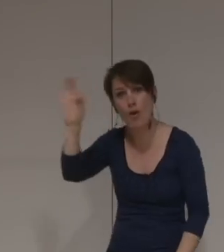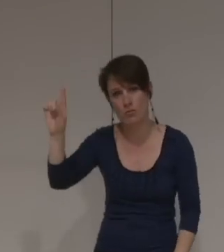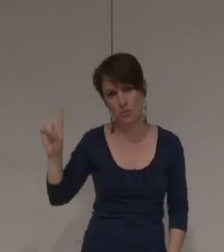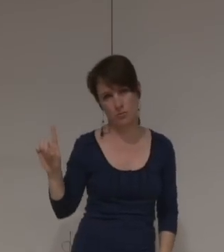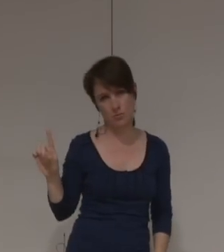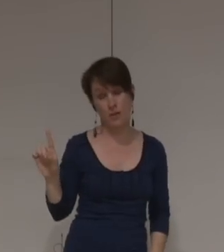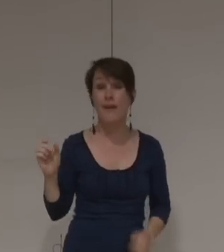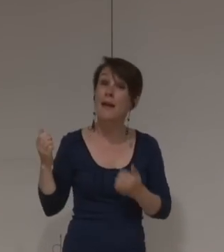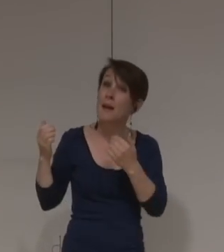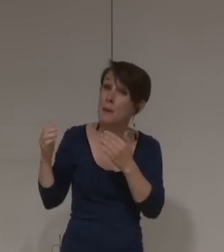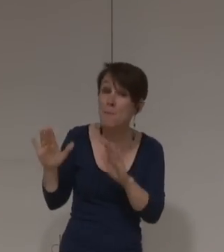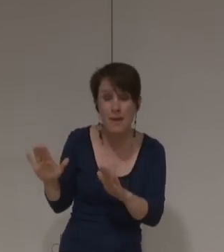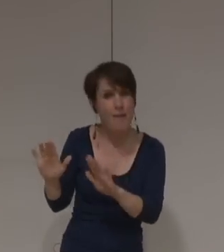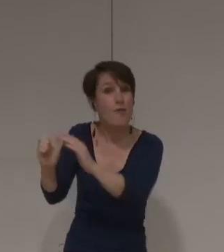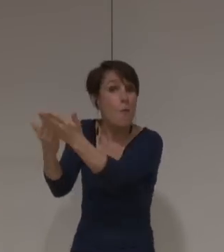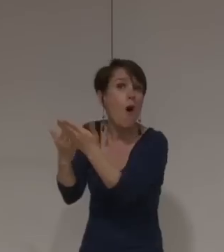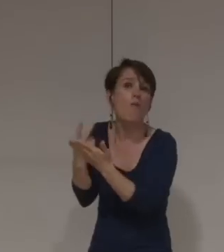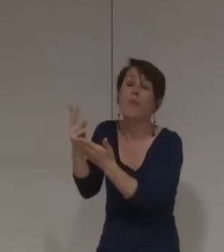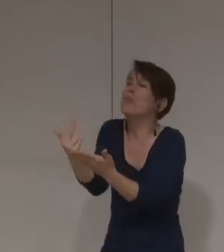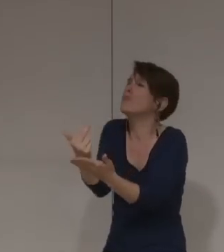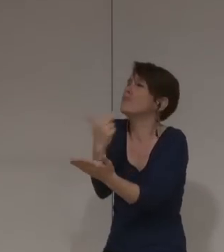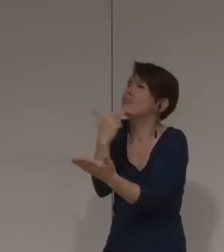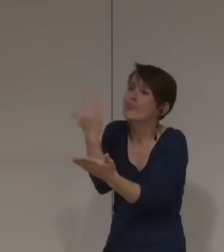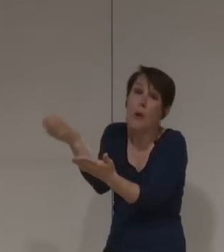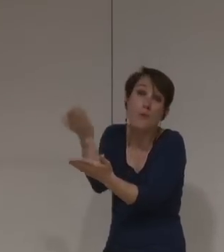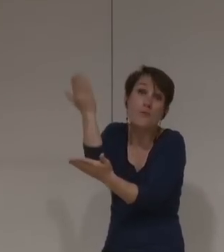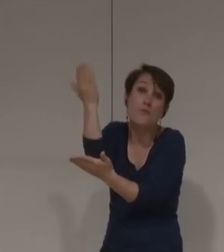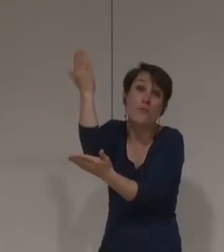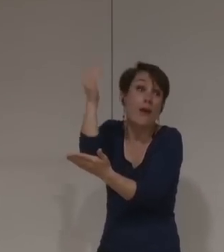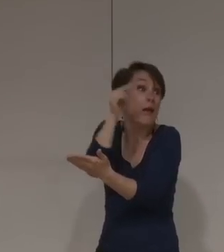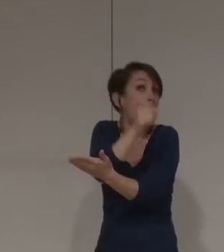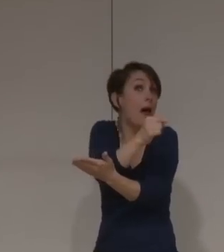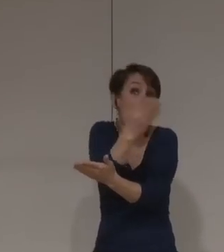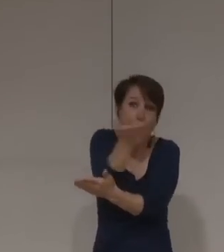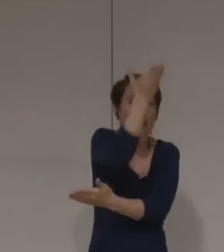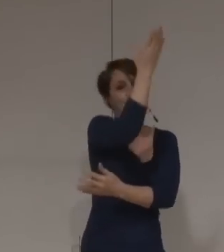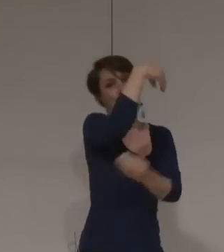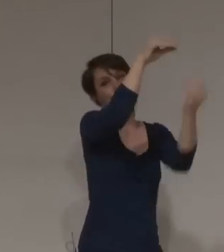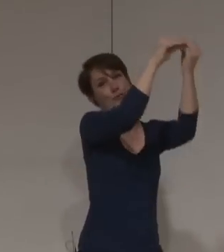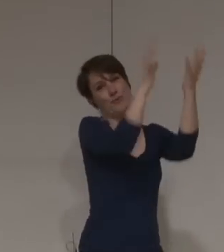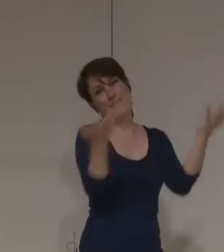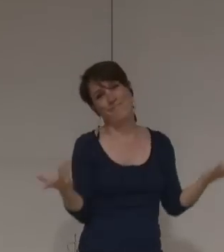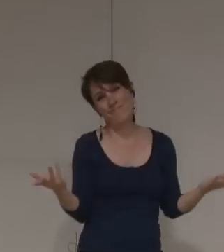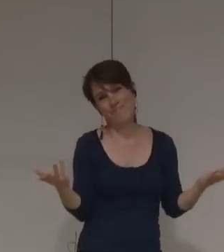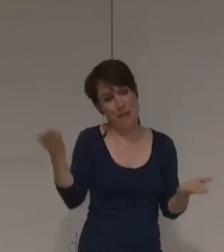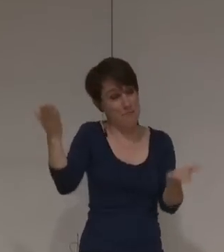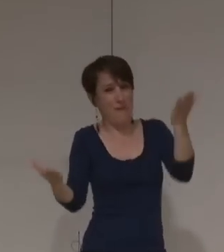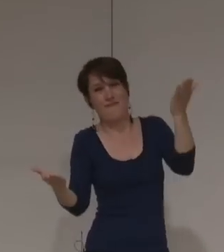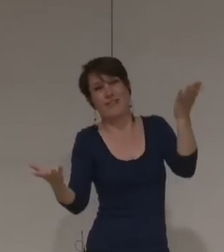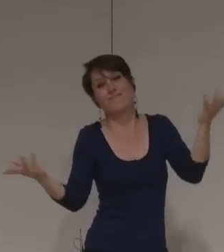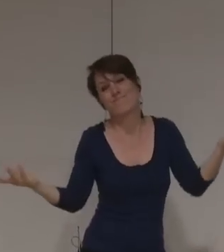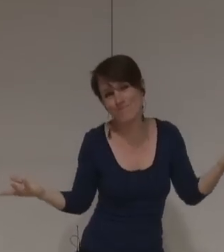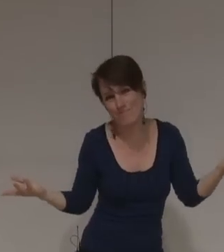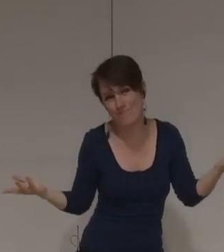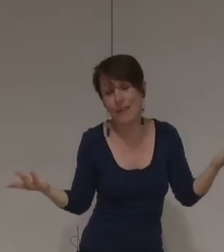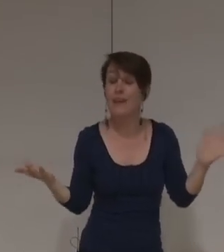cette offre excellente a été dépassée par une offre encore supérieure et en application du